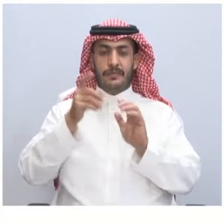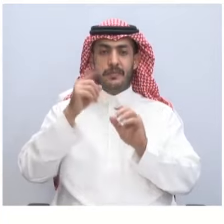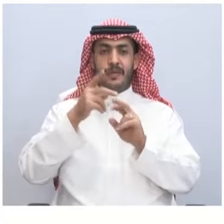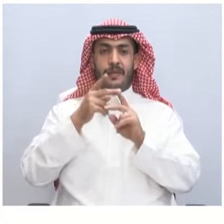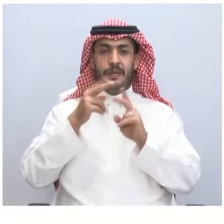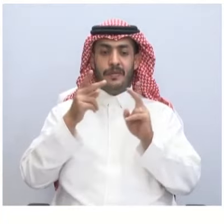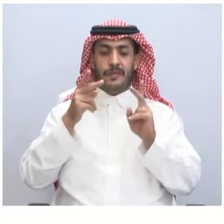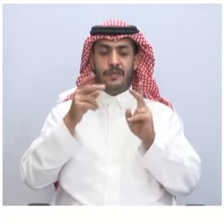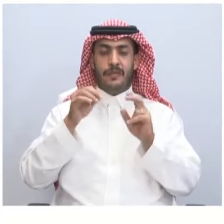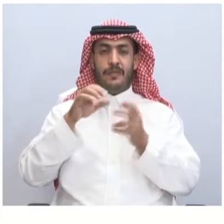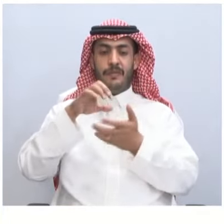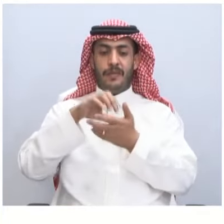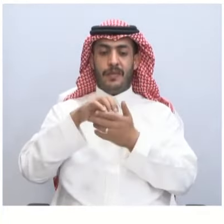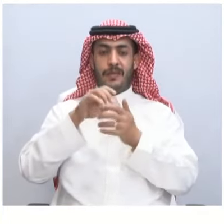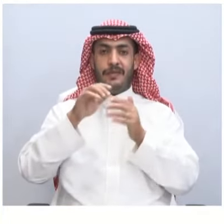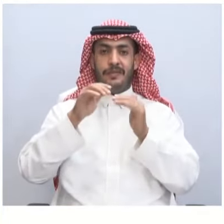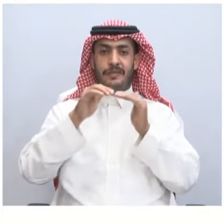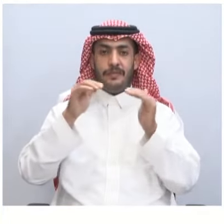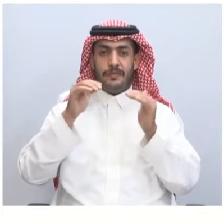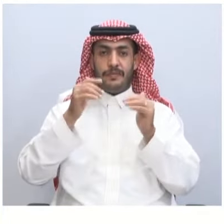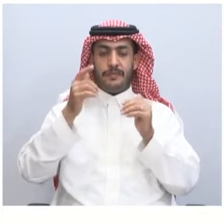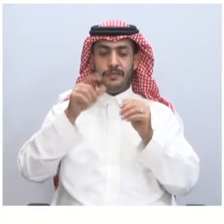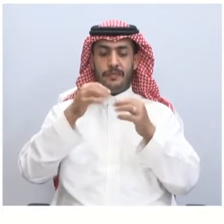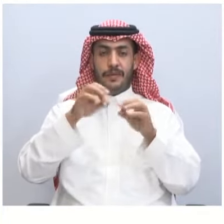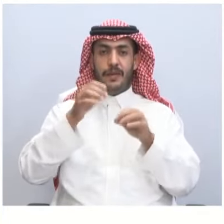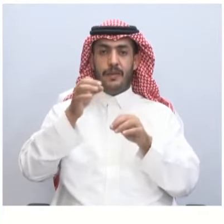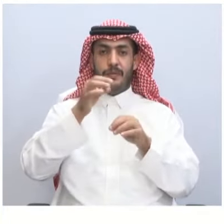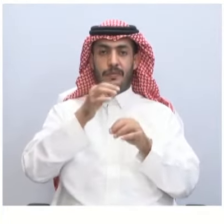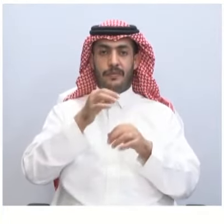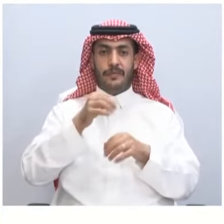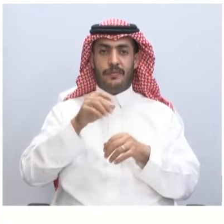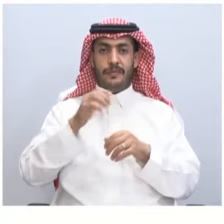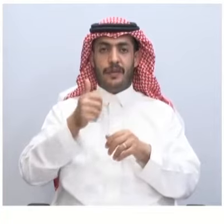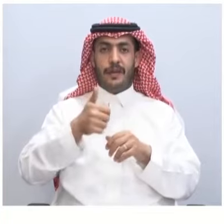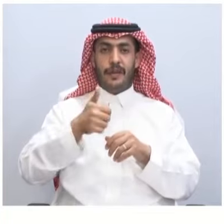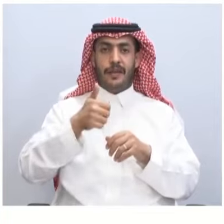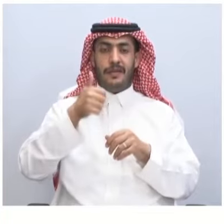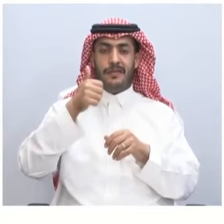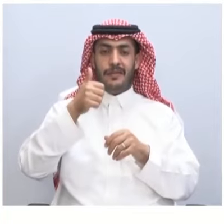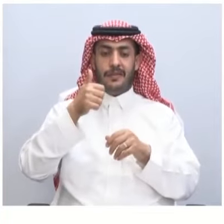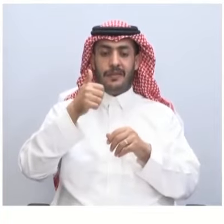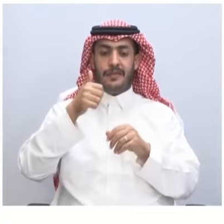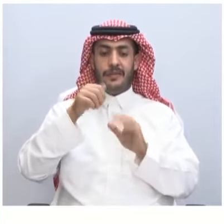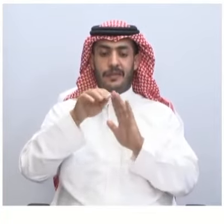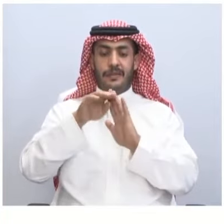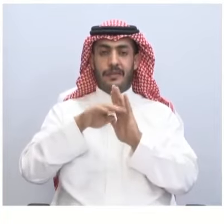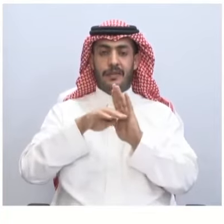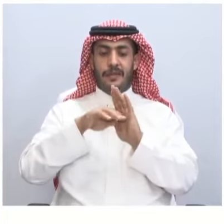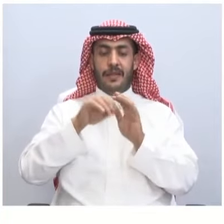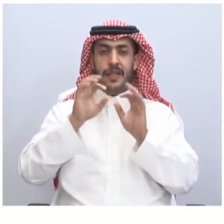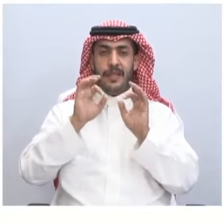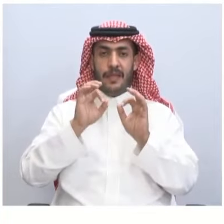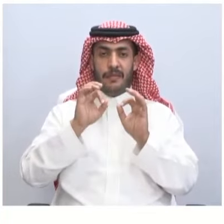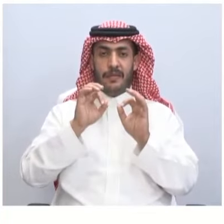وتنوع مظاهر السطح في هذه الدول فما ابرز المظاهر